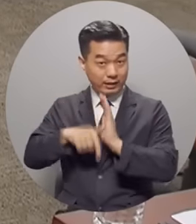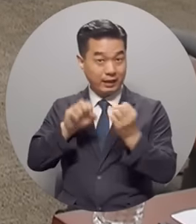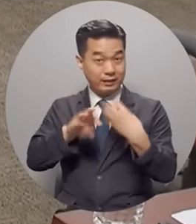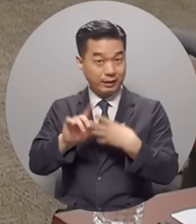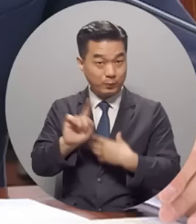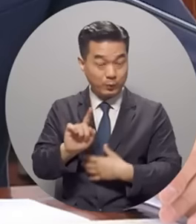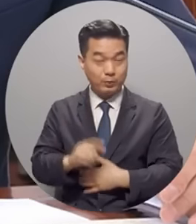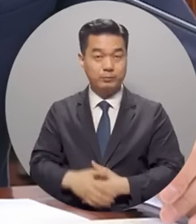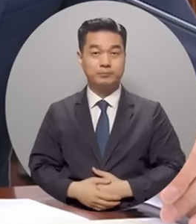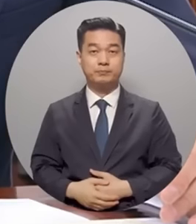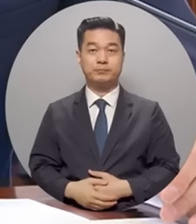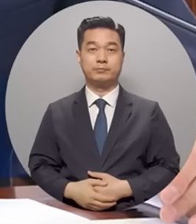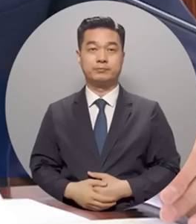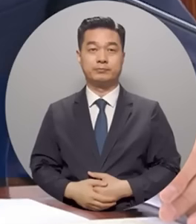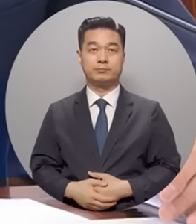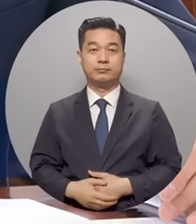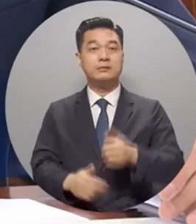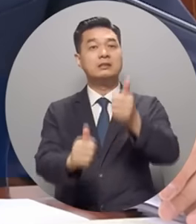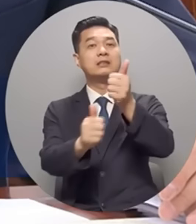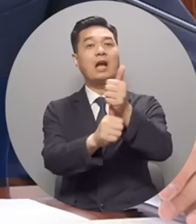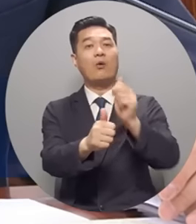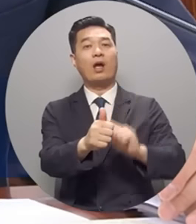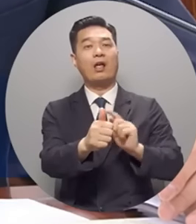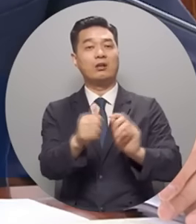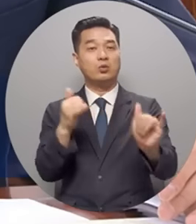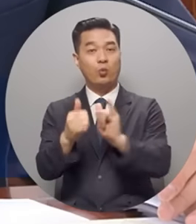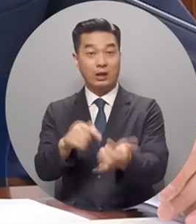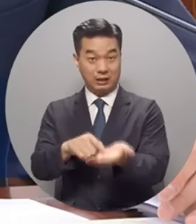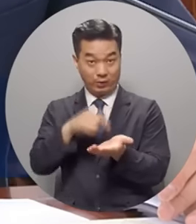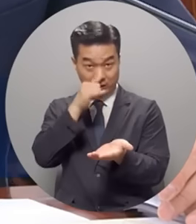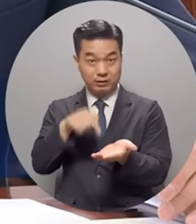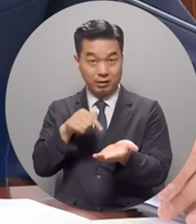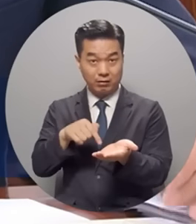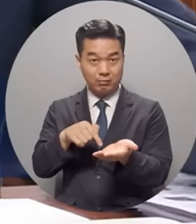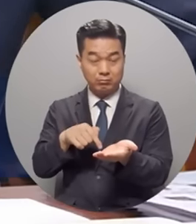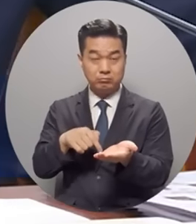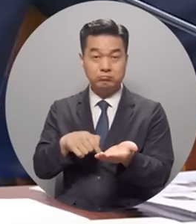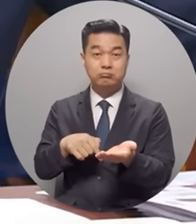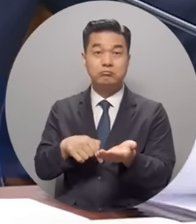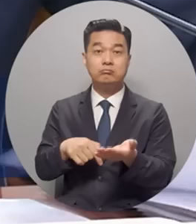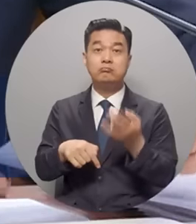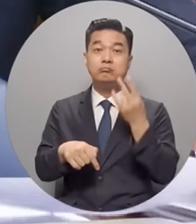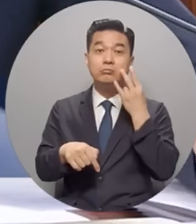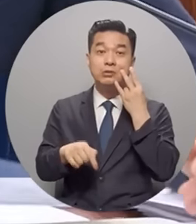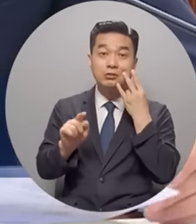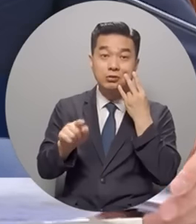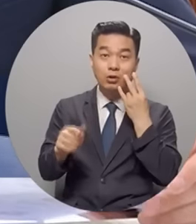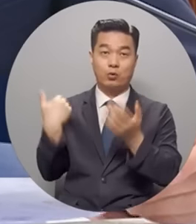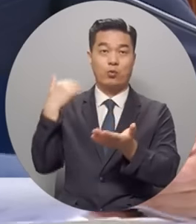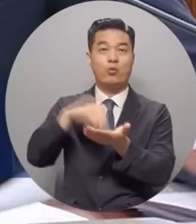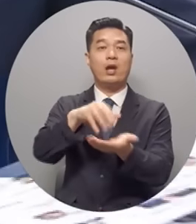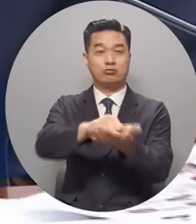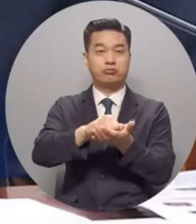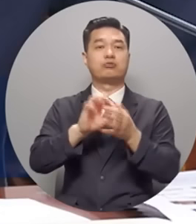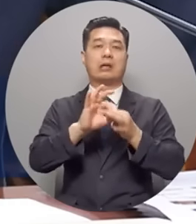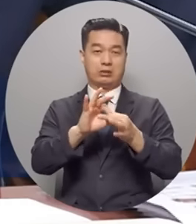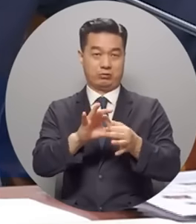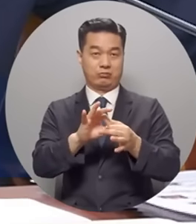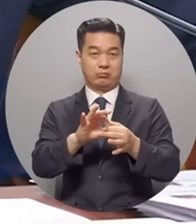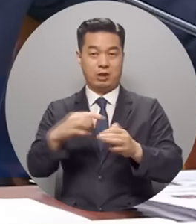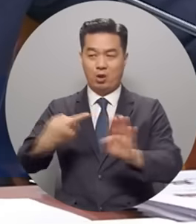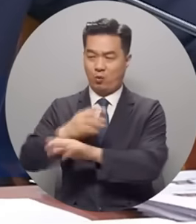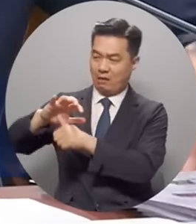말했습니다. 차관도 지금 통화한 게 지금 나오고 있는데. 예, 아니 그거는 회수에 관련 거고